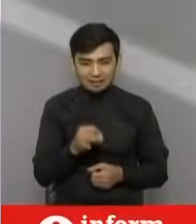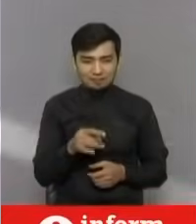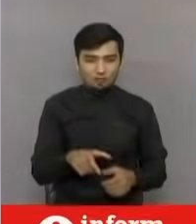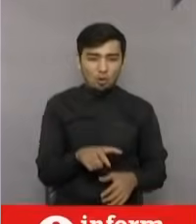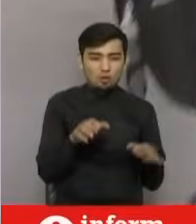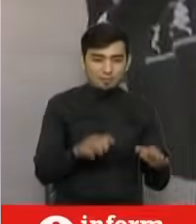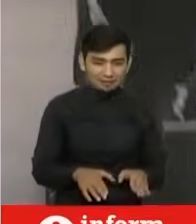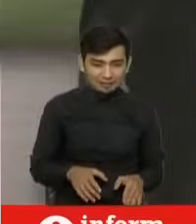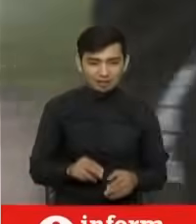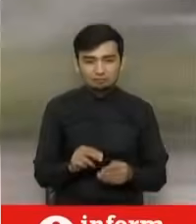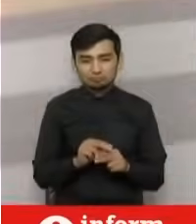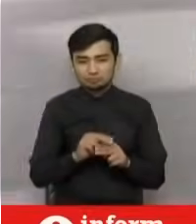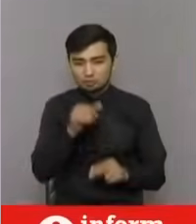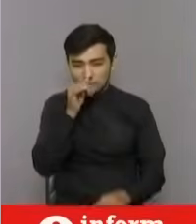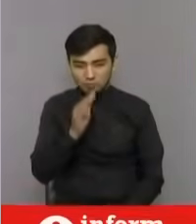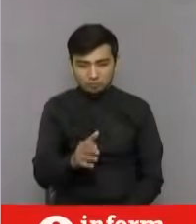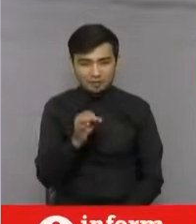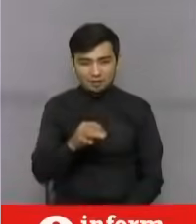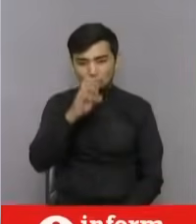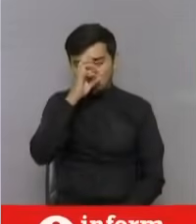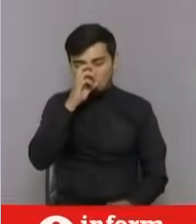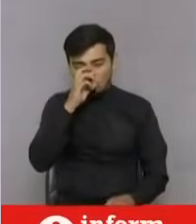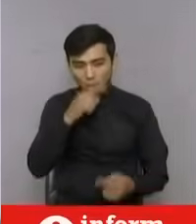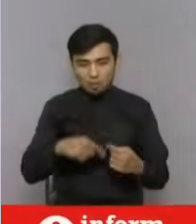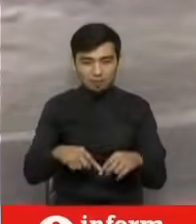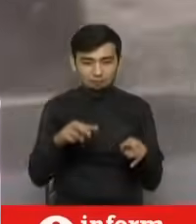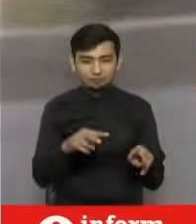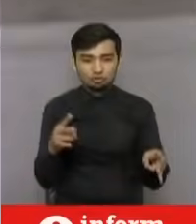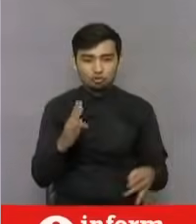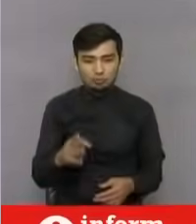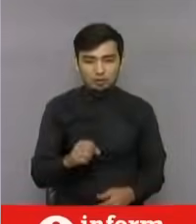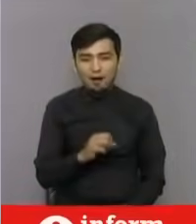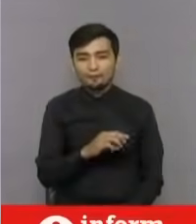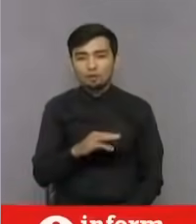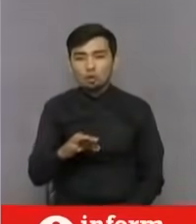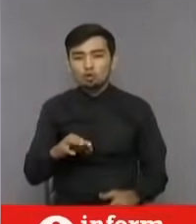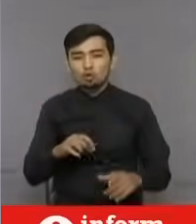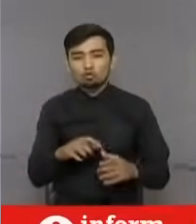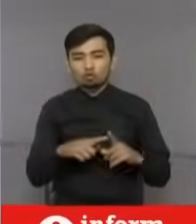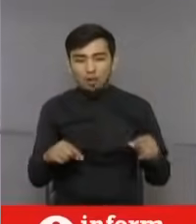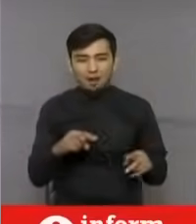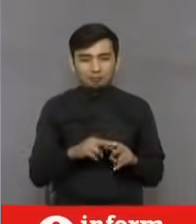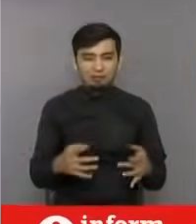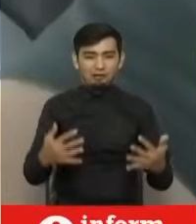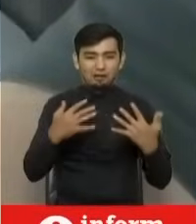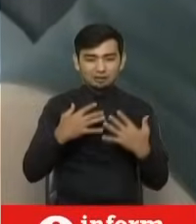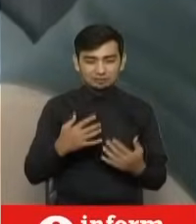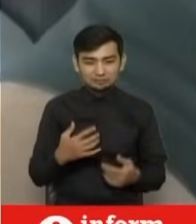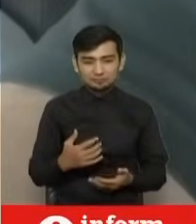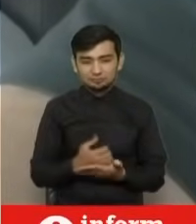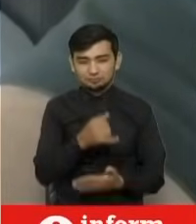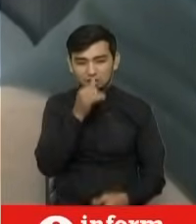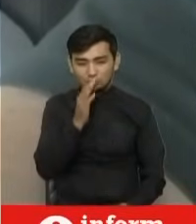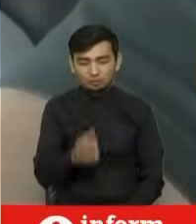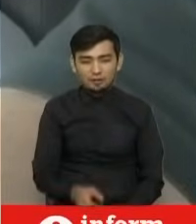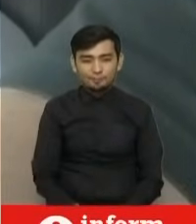дорогах нужен тотальный контроль со стороны госорганов так как автошколы вероятно не смогут справиться с таким наплывом к ним сейчас